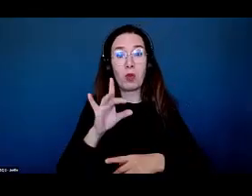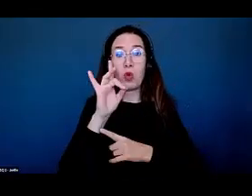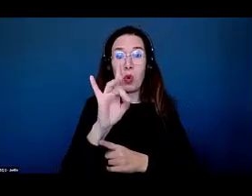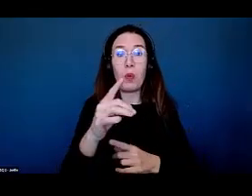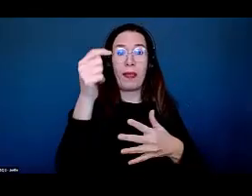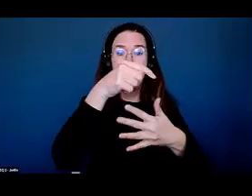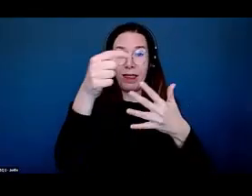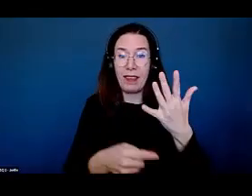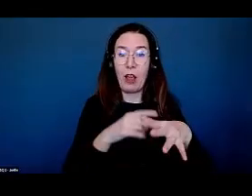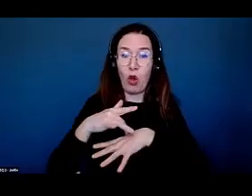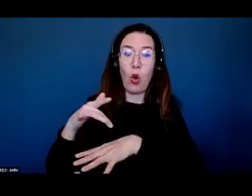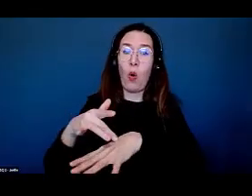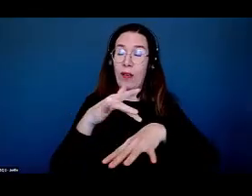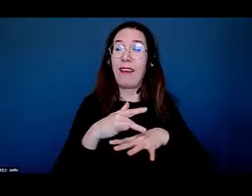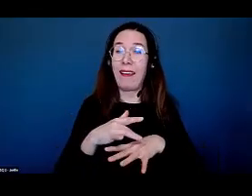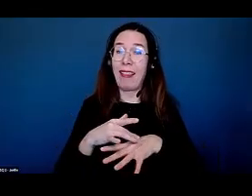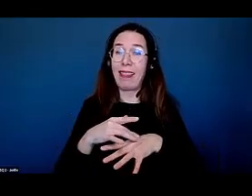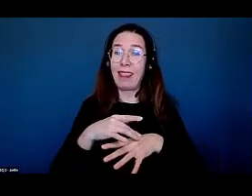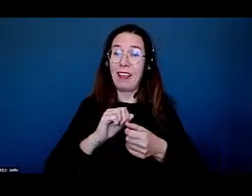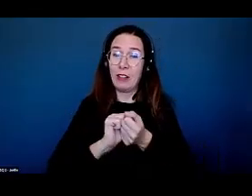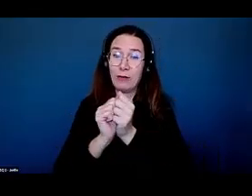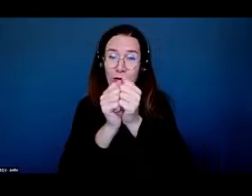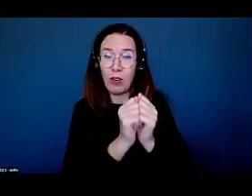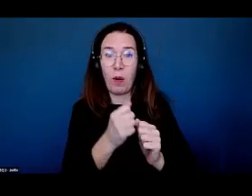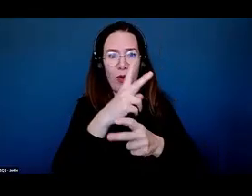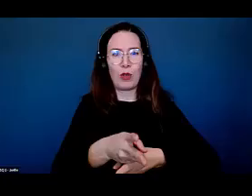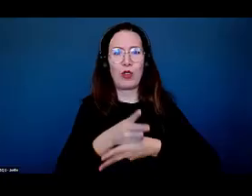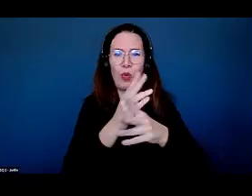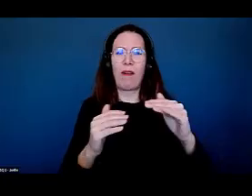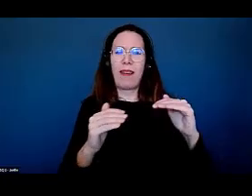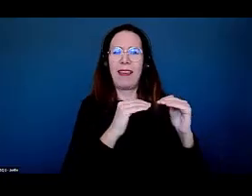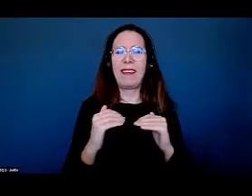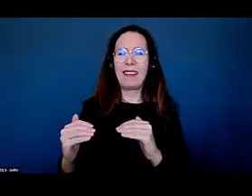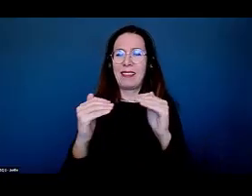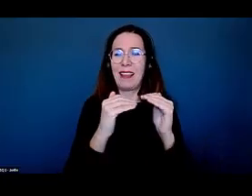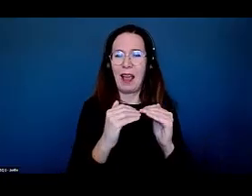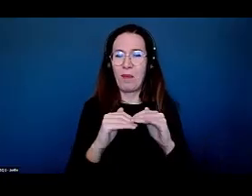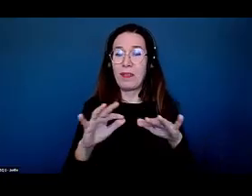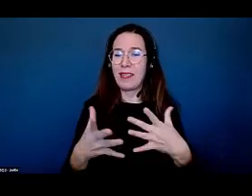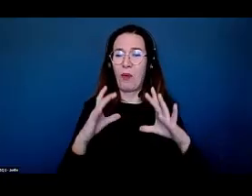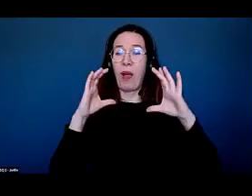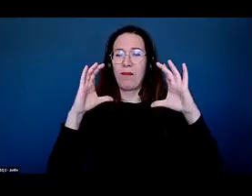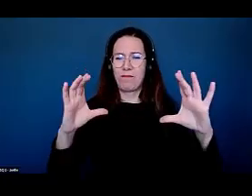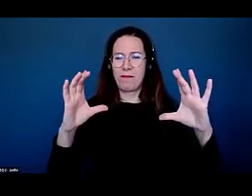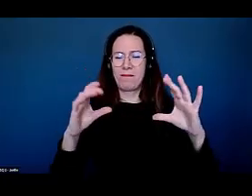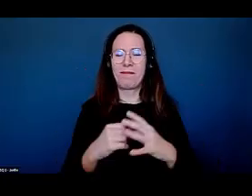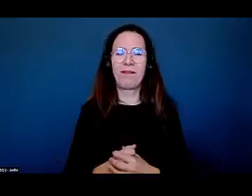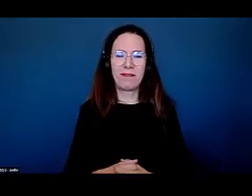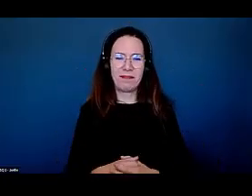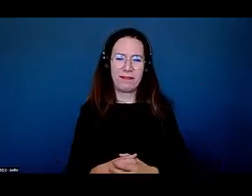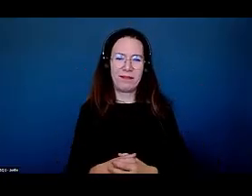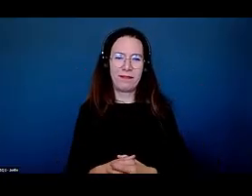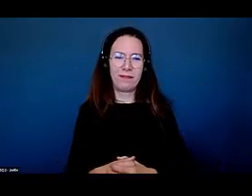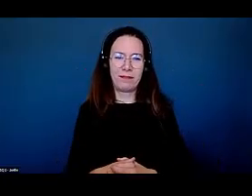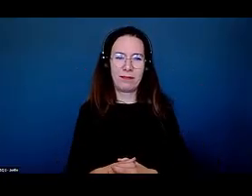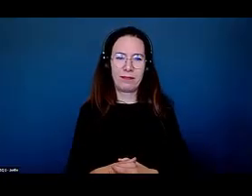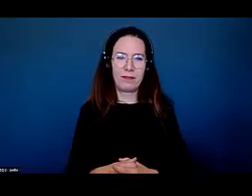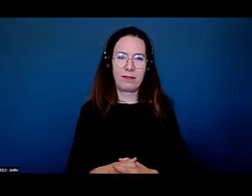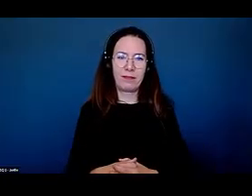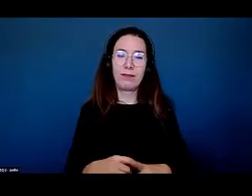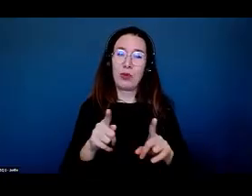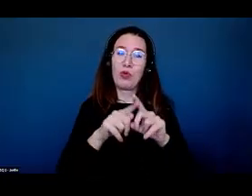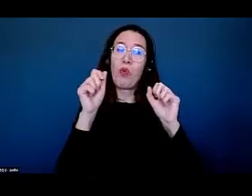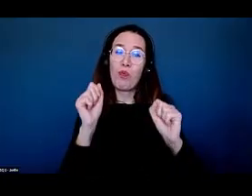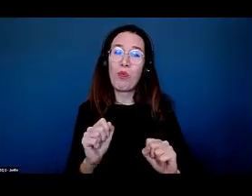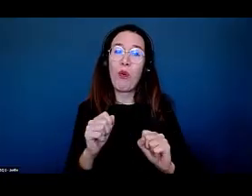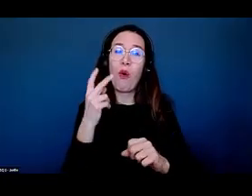propose 8 mesures concrètes pour des soins plus équitables. Les voilà maintenant à votre écran, sur votre